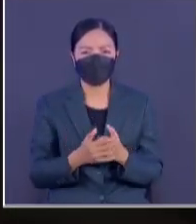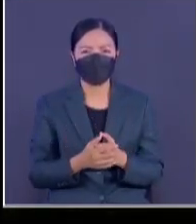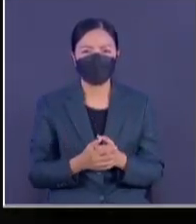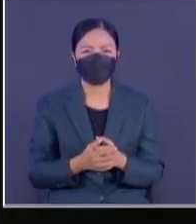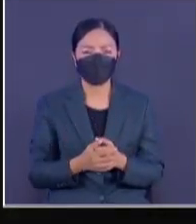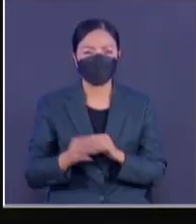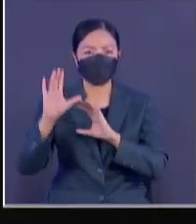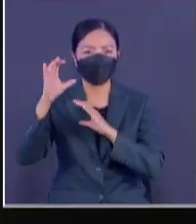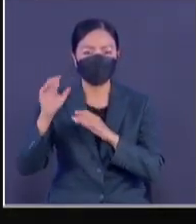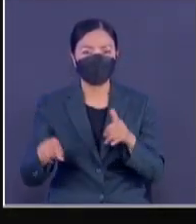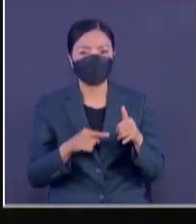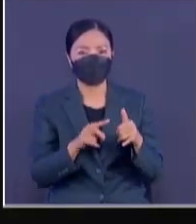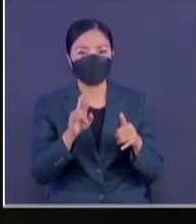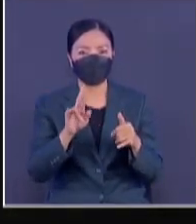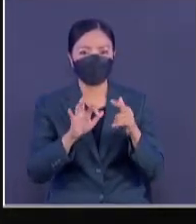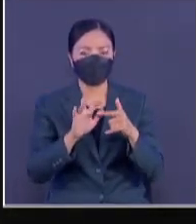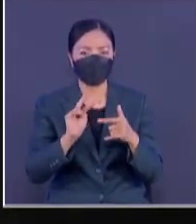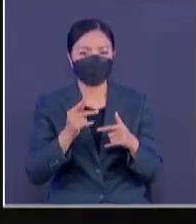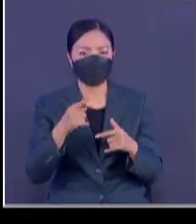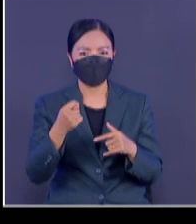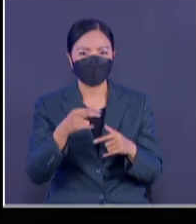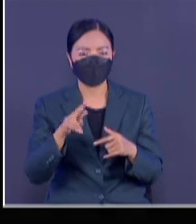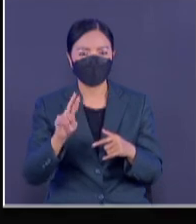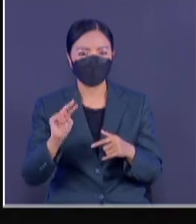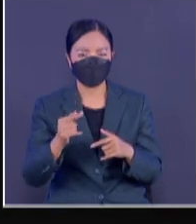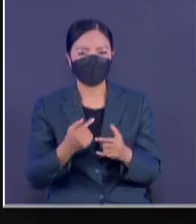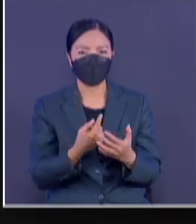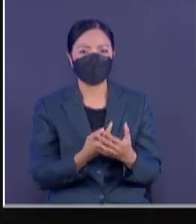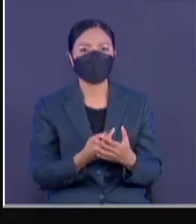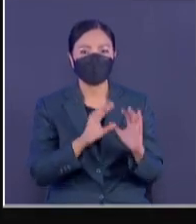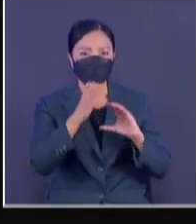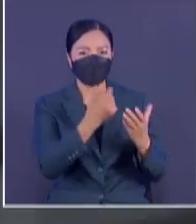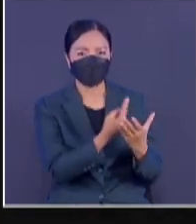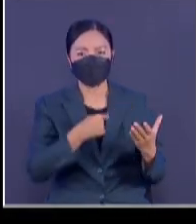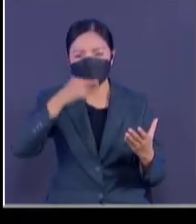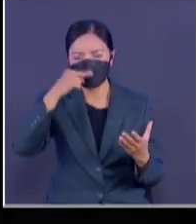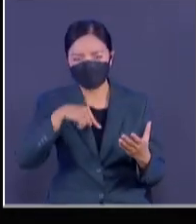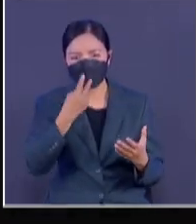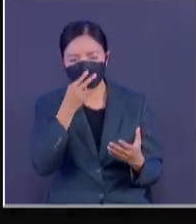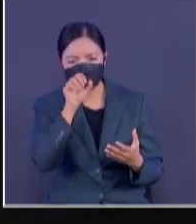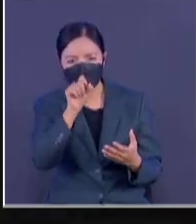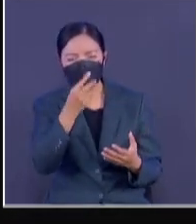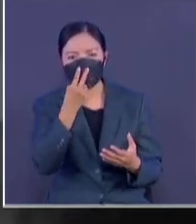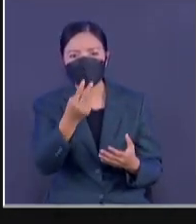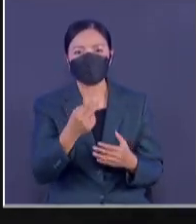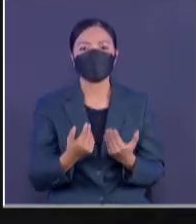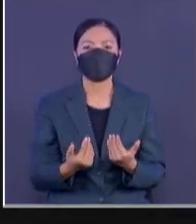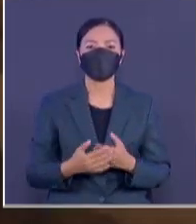าพยนตร์เรื่องร่างทรงเนี่ยได้รับเลือกให้เป็นตัวแทนหนังไทยในครั้งนี้ก็เป็นที่จับตามองอย่างมากเลยทีเดียวค่ะ